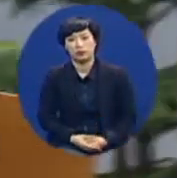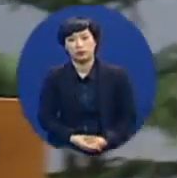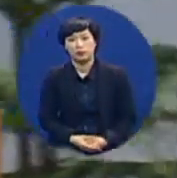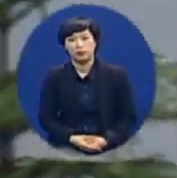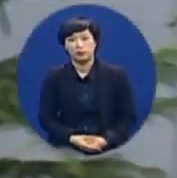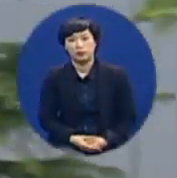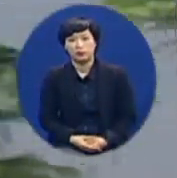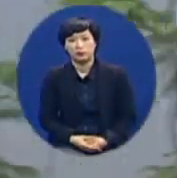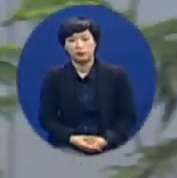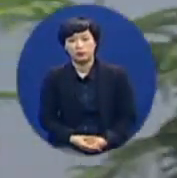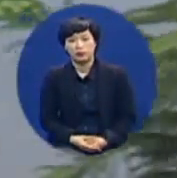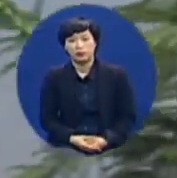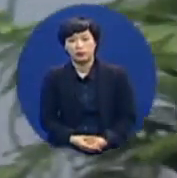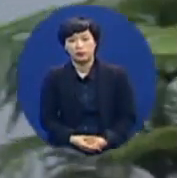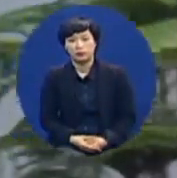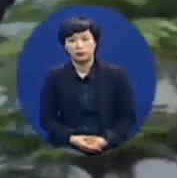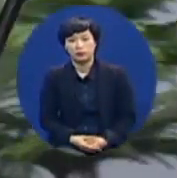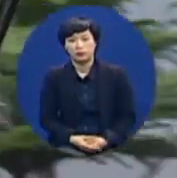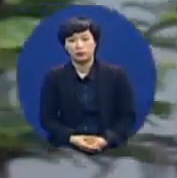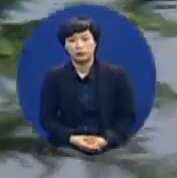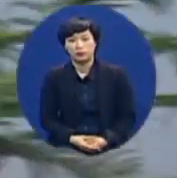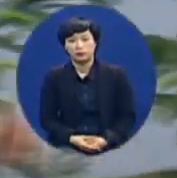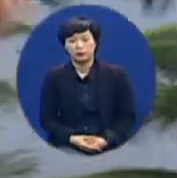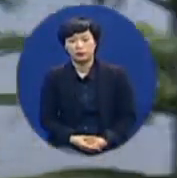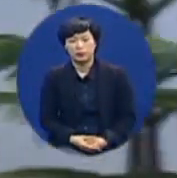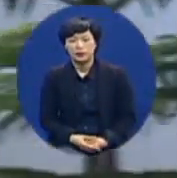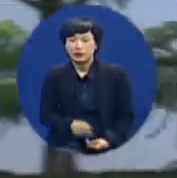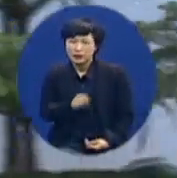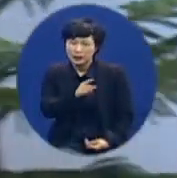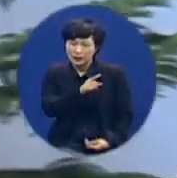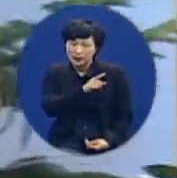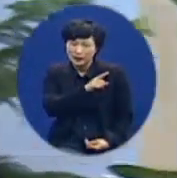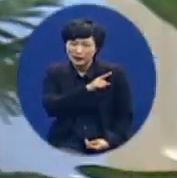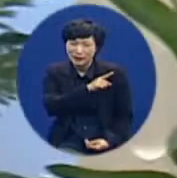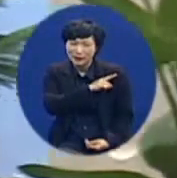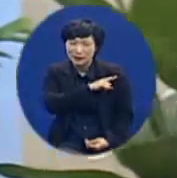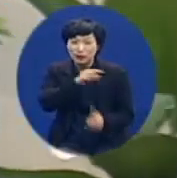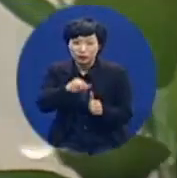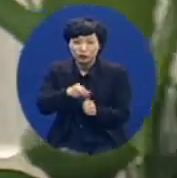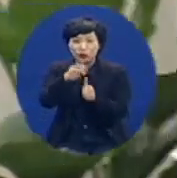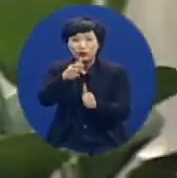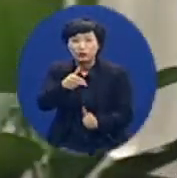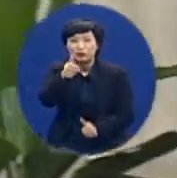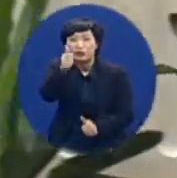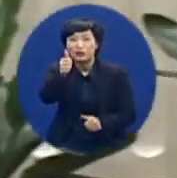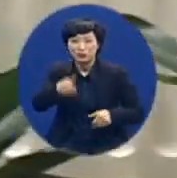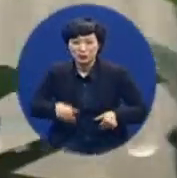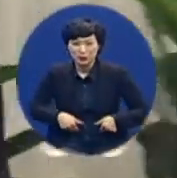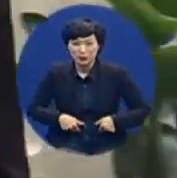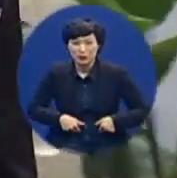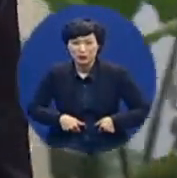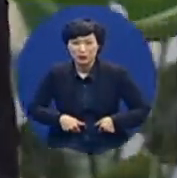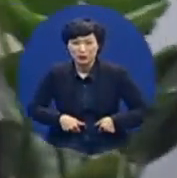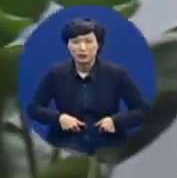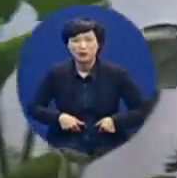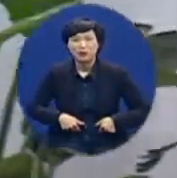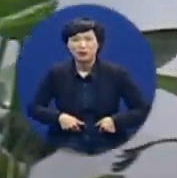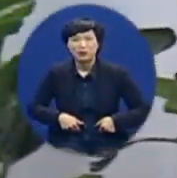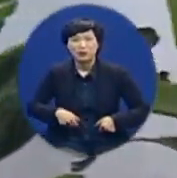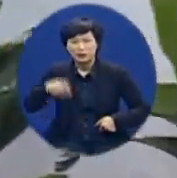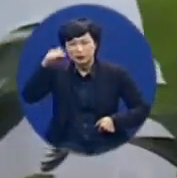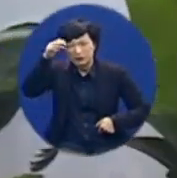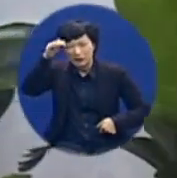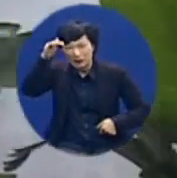믿었어요 그런데 가장 메시아가 필요하고 열망